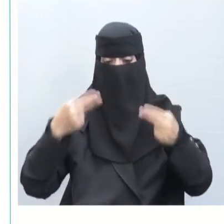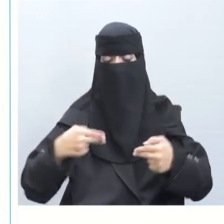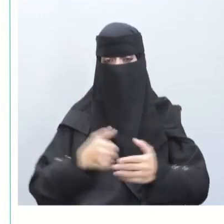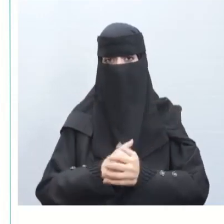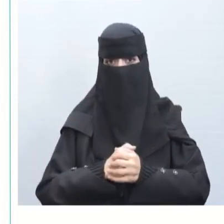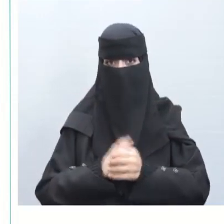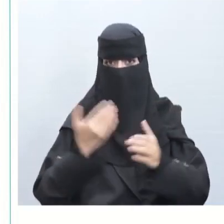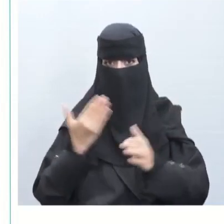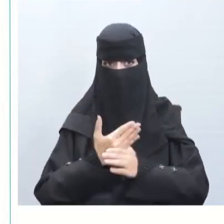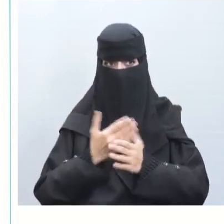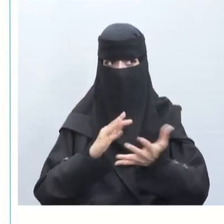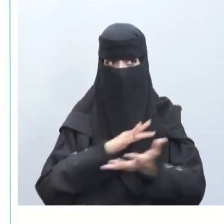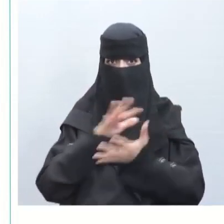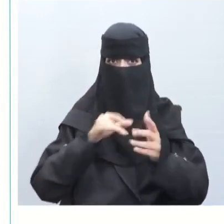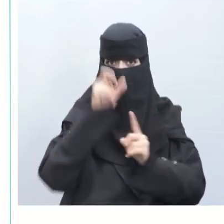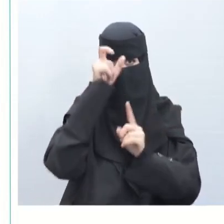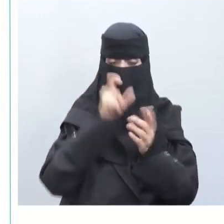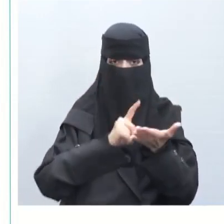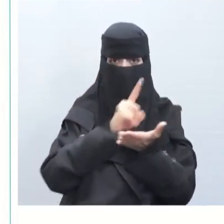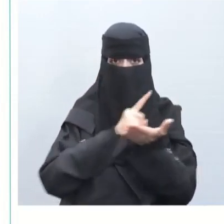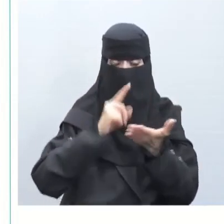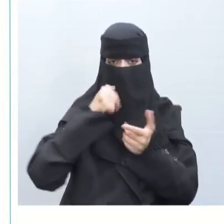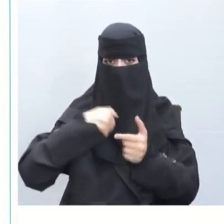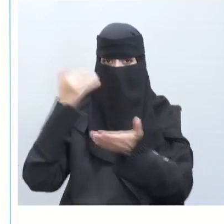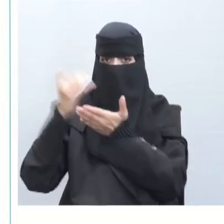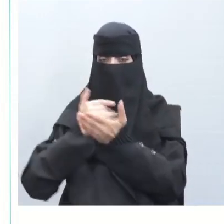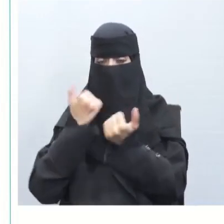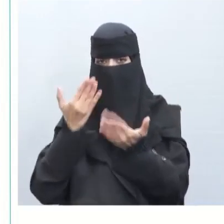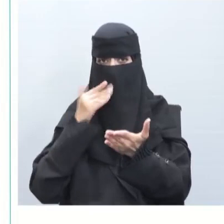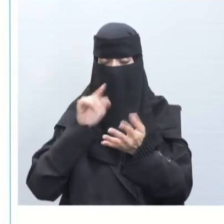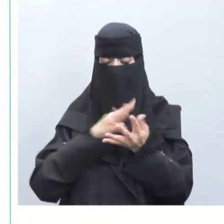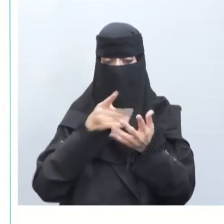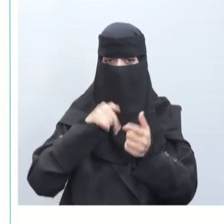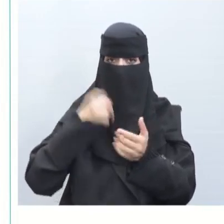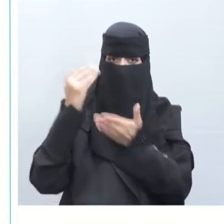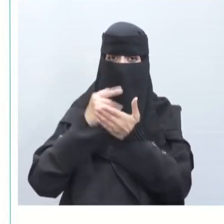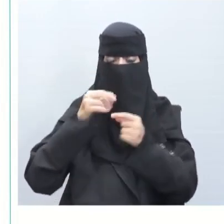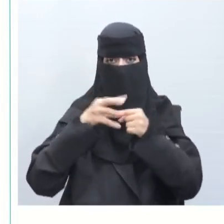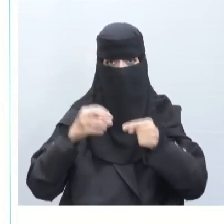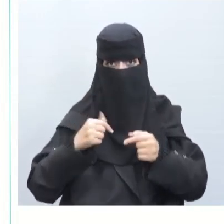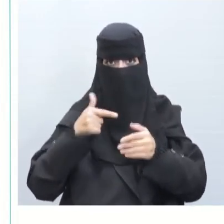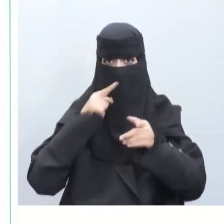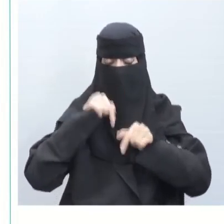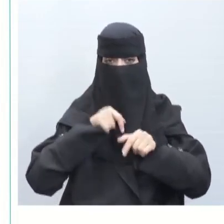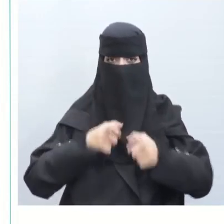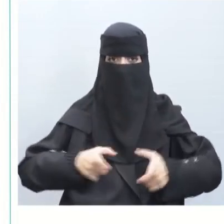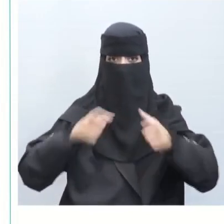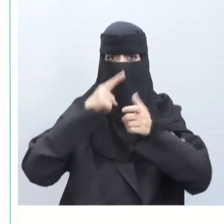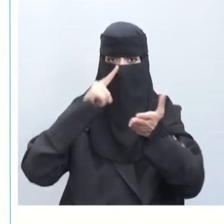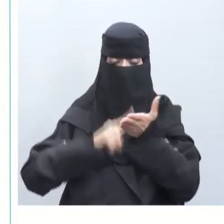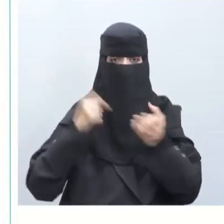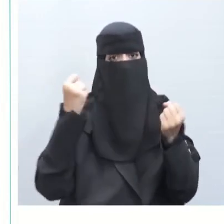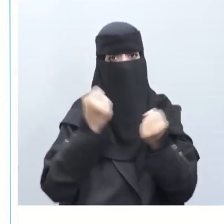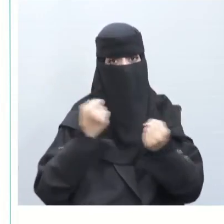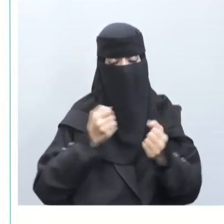لانها تكون مضره للبيئه او مضره للاقتصاد او ليس لديها جدوه اقتصاديه ستكون هك خسائر لذلك الفريق يجب ان يتدرب